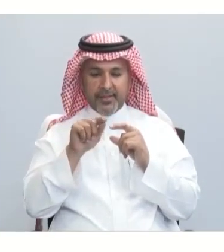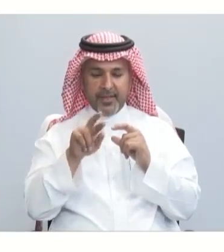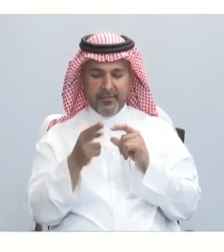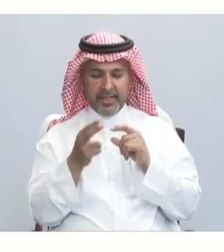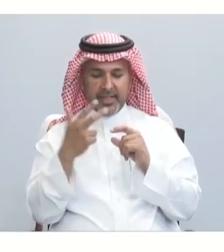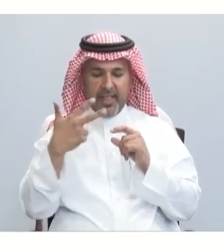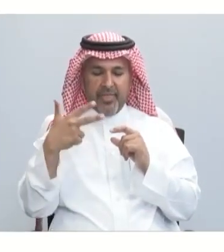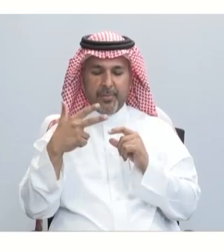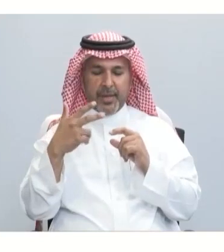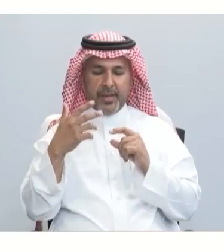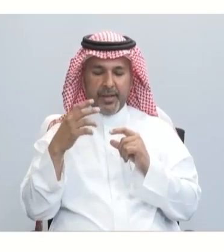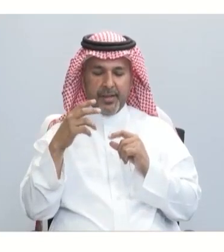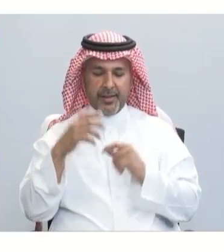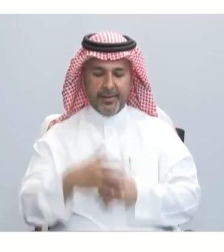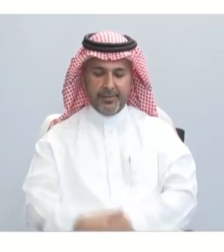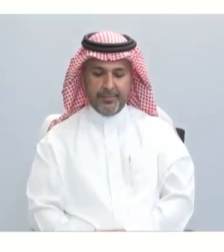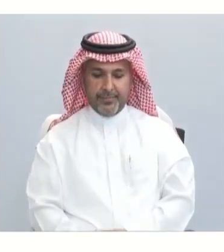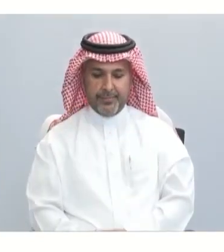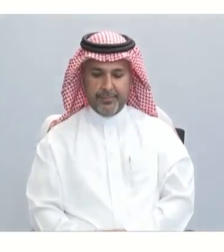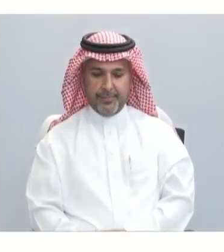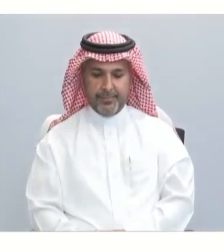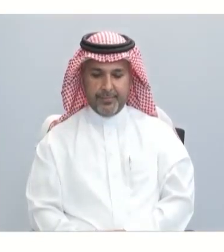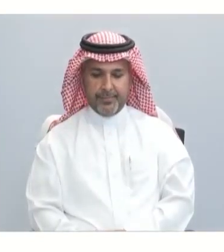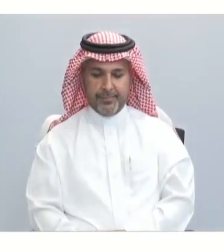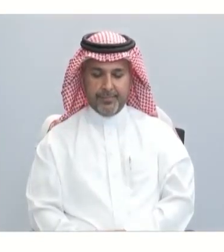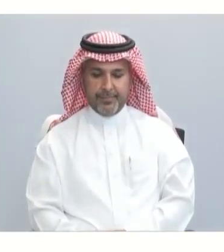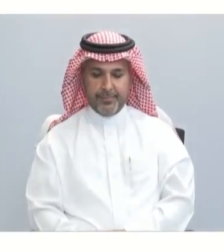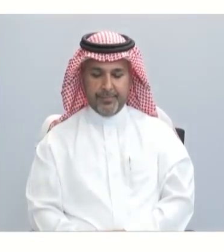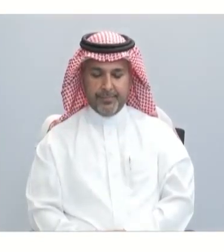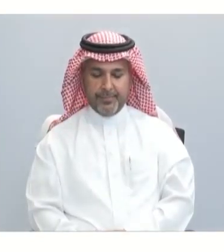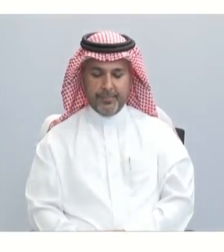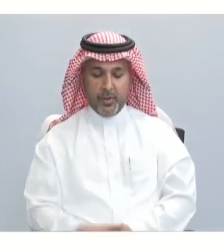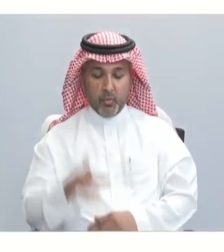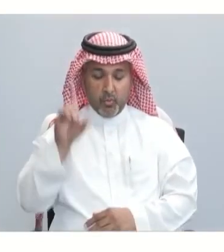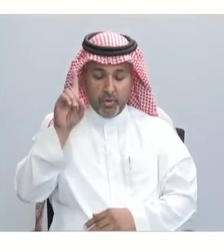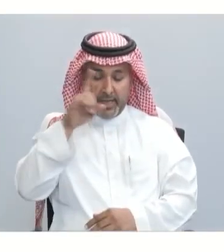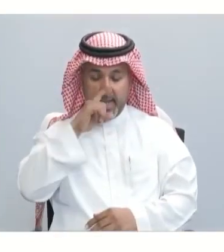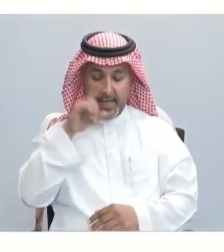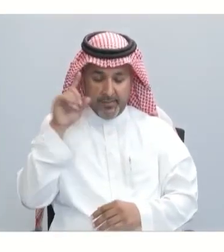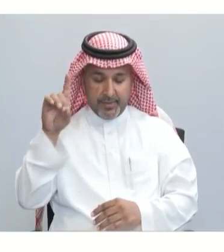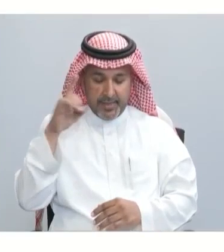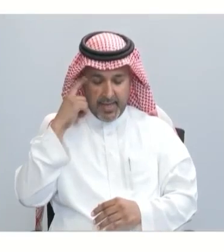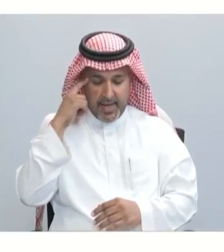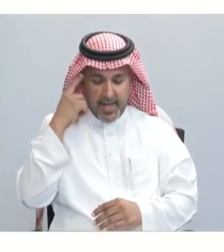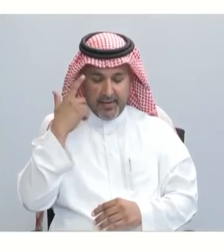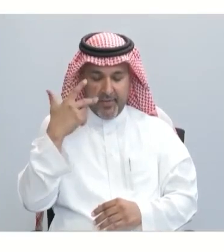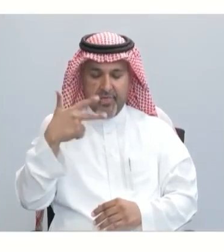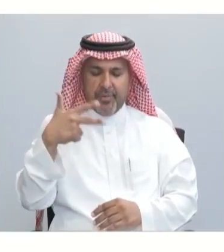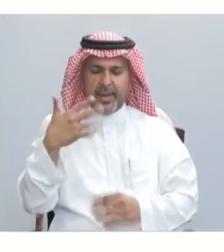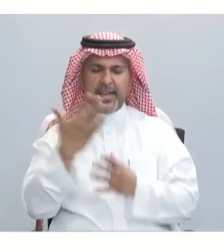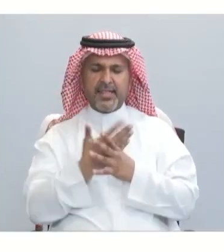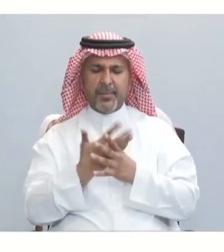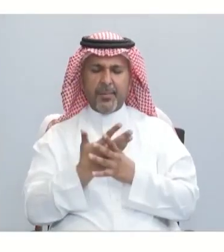100 0 من دي طبعا احنا عرفنا الان 0 من وين جت لان القيمه